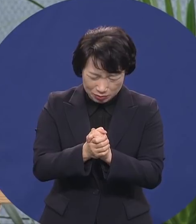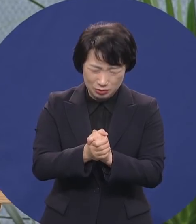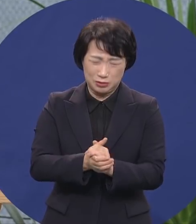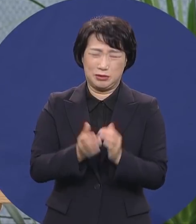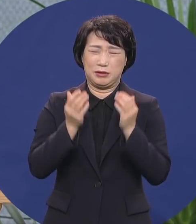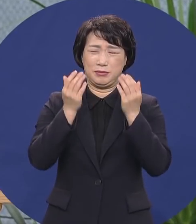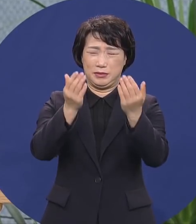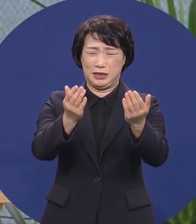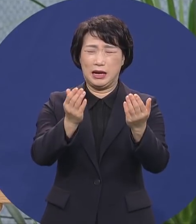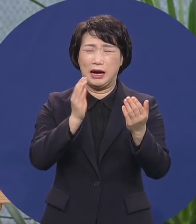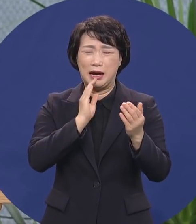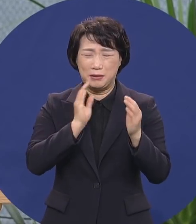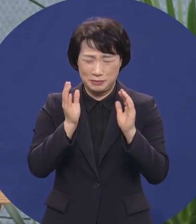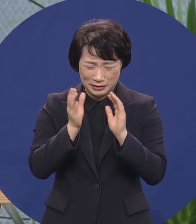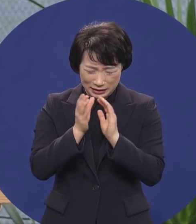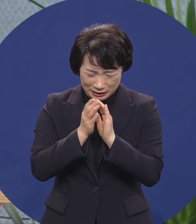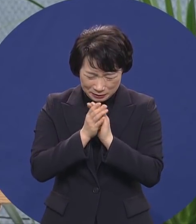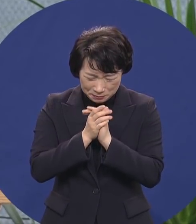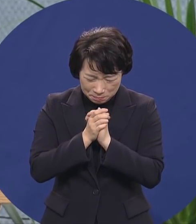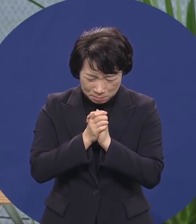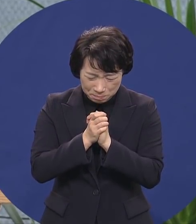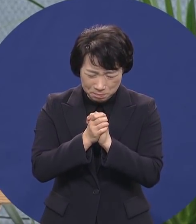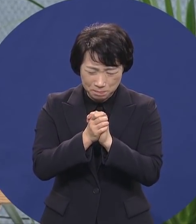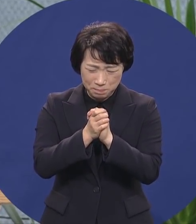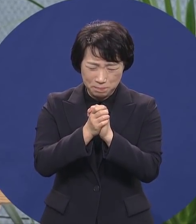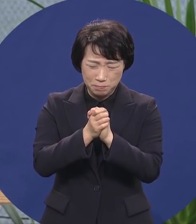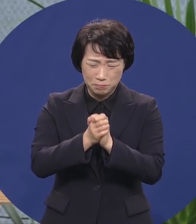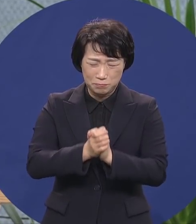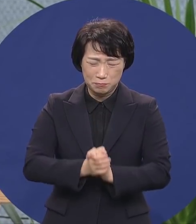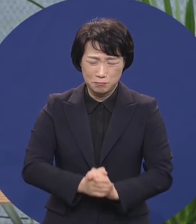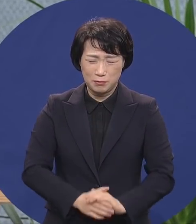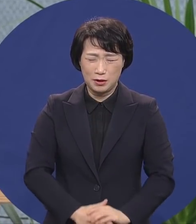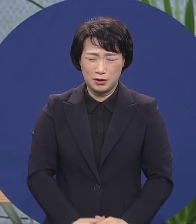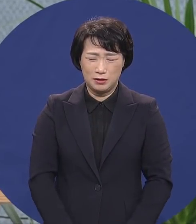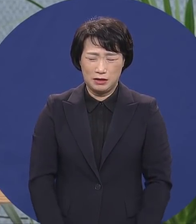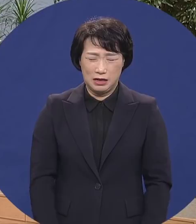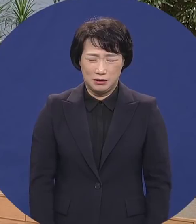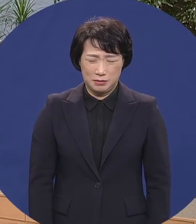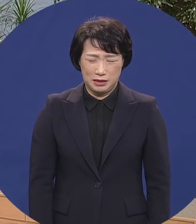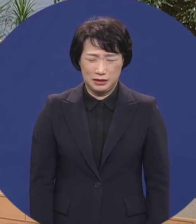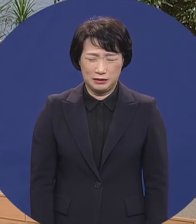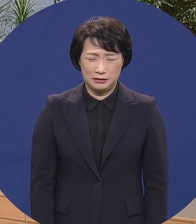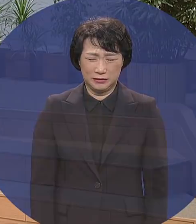이름으로 기도드리옵나이다. 아멘.